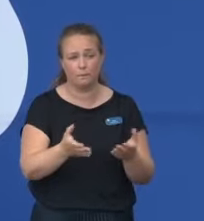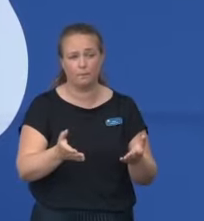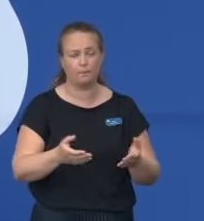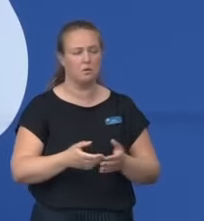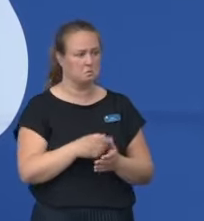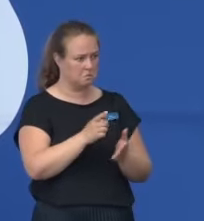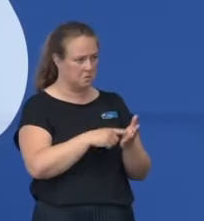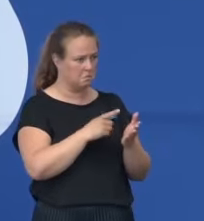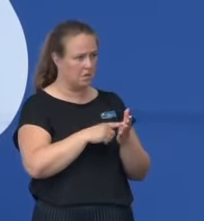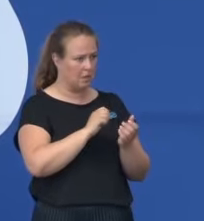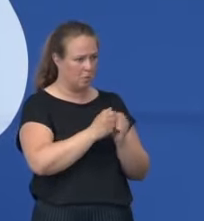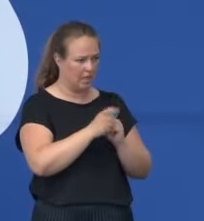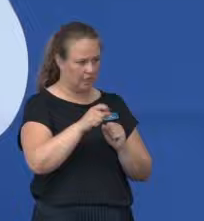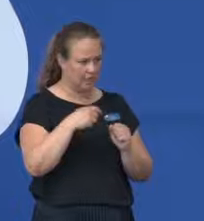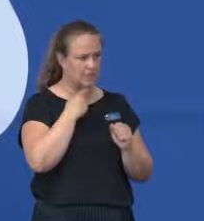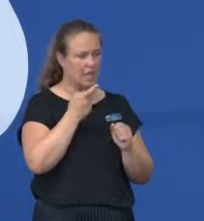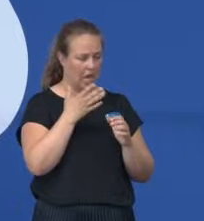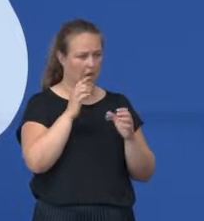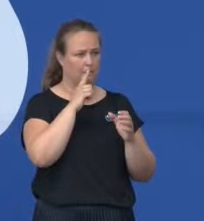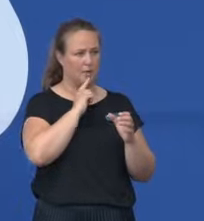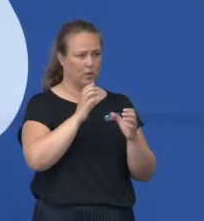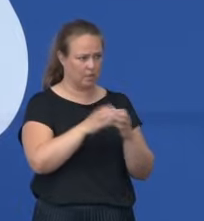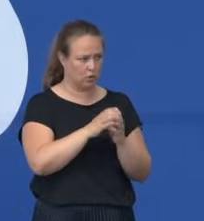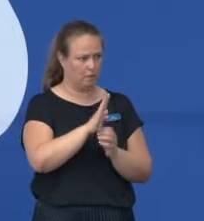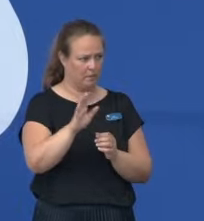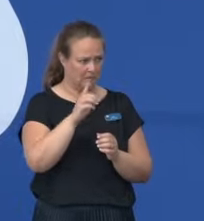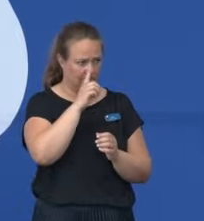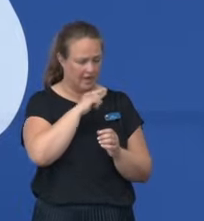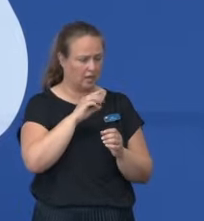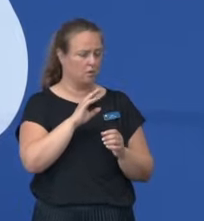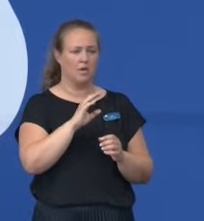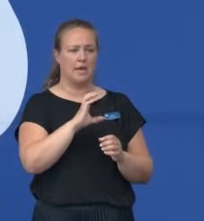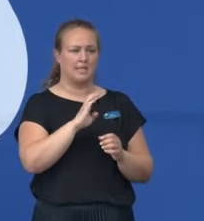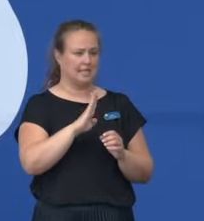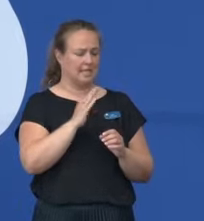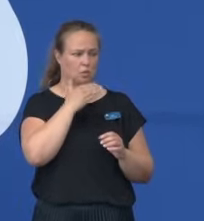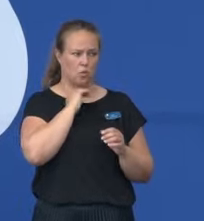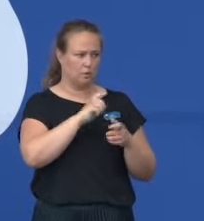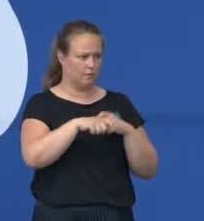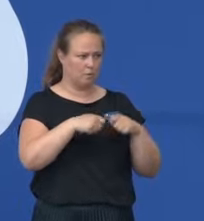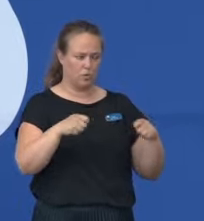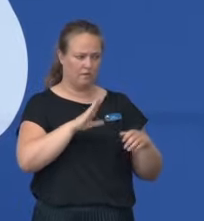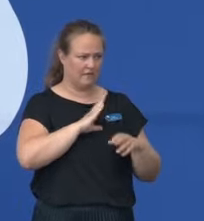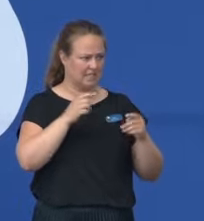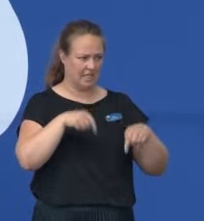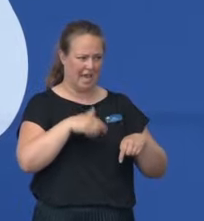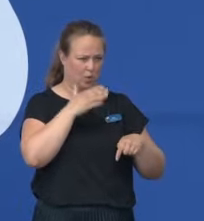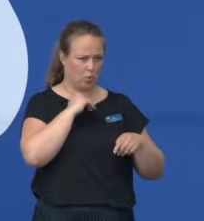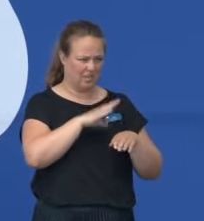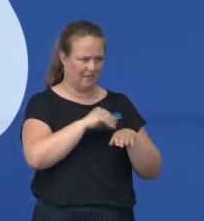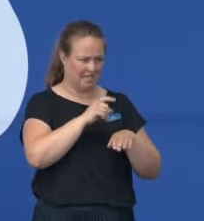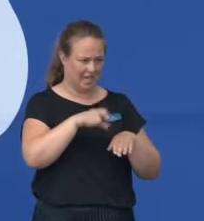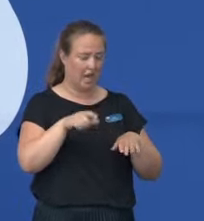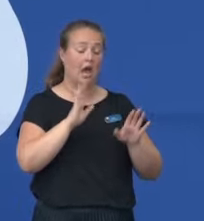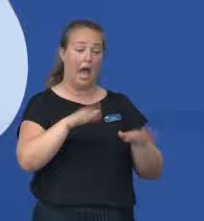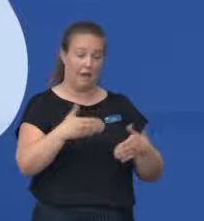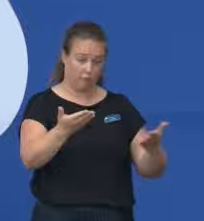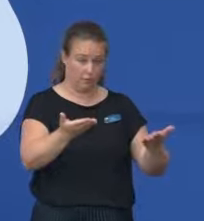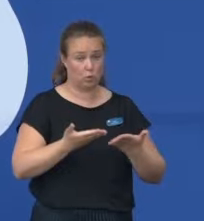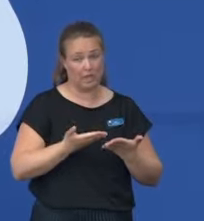sig på minoritetsgrupper. Nu har inte vi Sverigedemokraternas ungdomsförbund med här idag. Ungsvenskarna som dock blev inbjudna ska vi